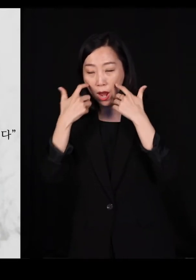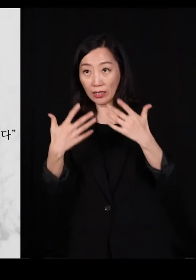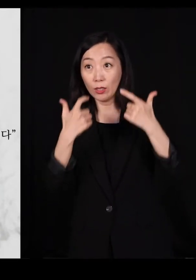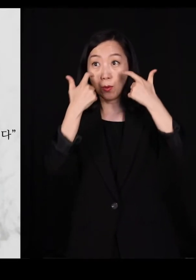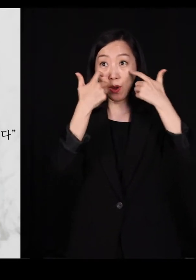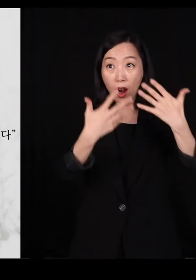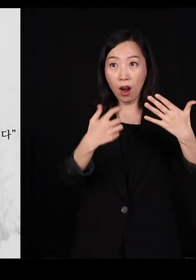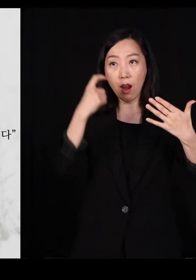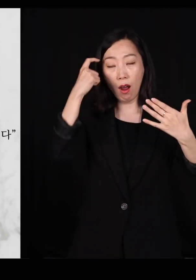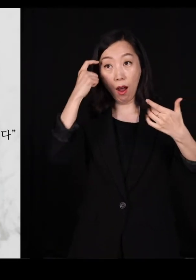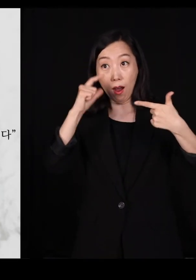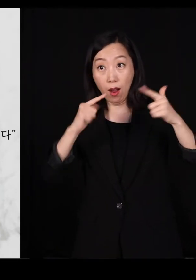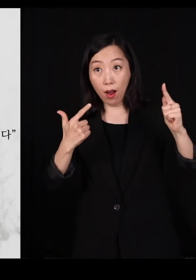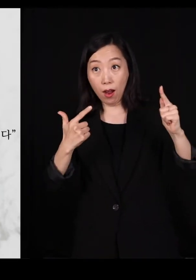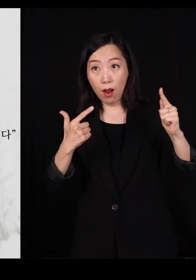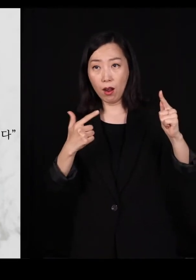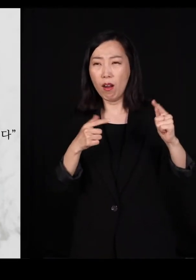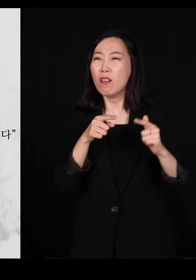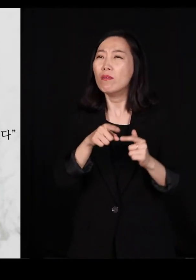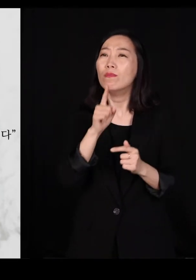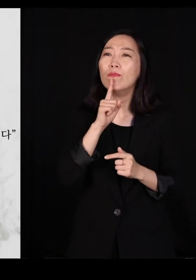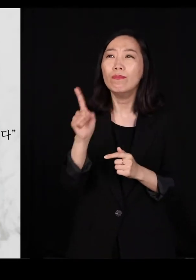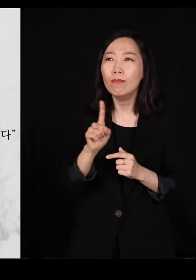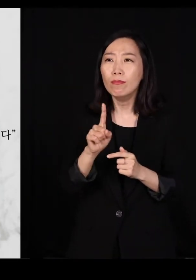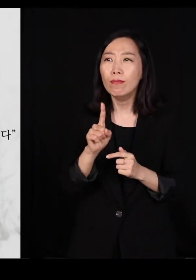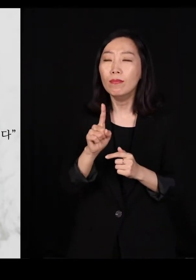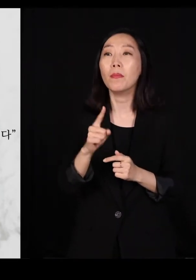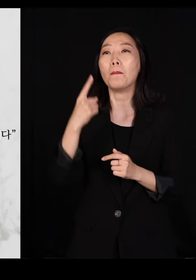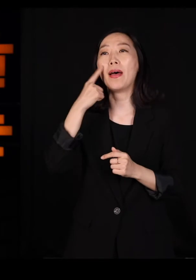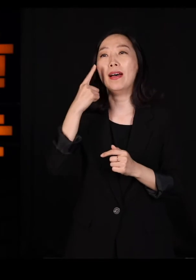기꺼이 보류하려고 하는 것이다. 말이 어려운가요?